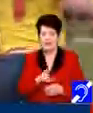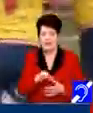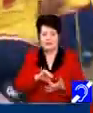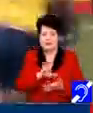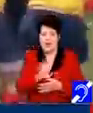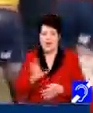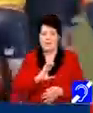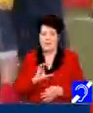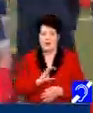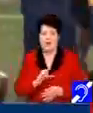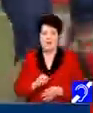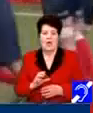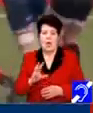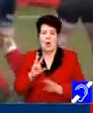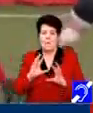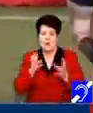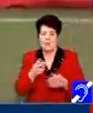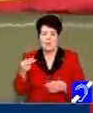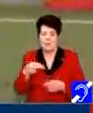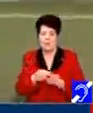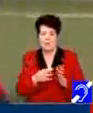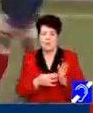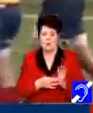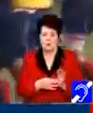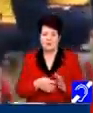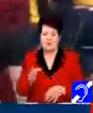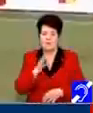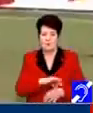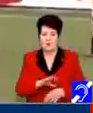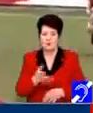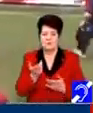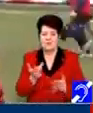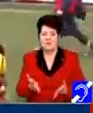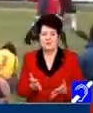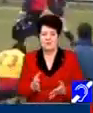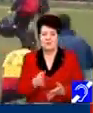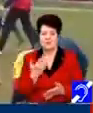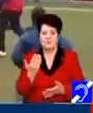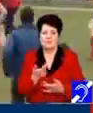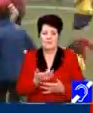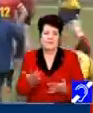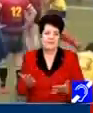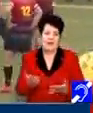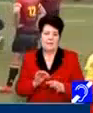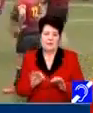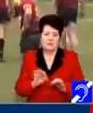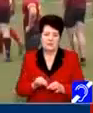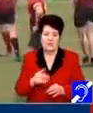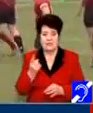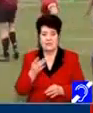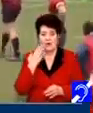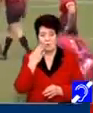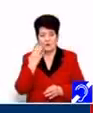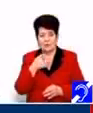la campionatul mondial din 2019. Cele trei naționale ar fi folosit rugbiștii care nu aveau drept de joc. În cazul României, Siona